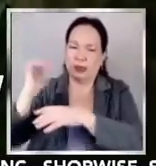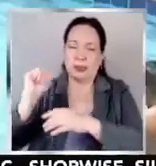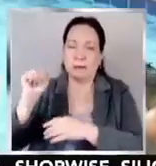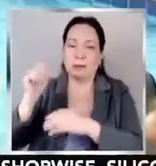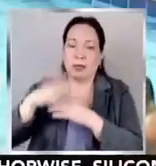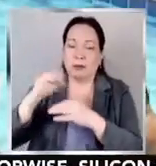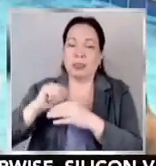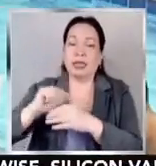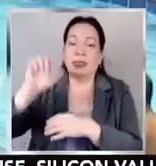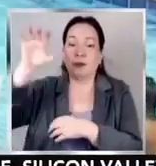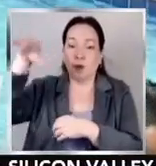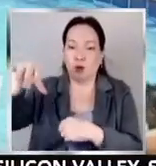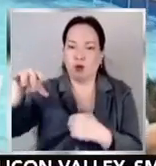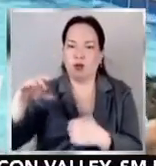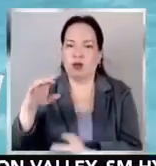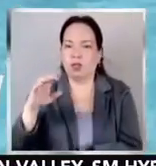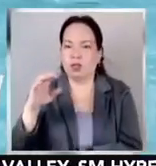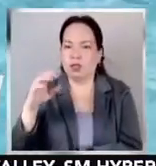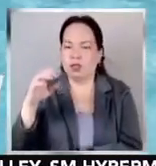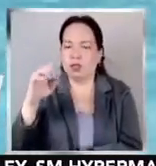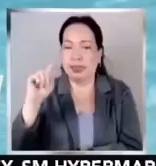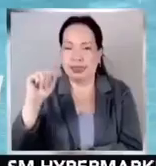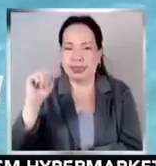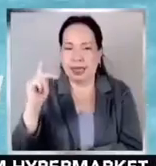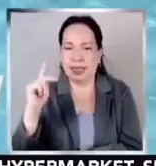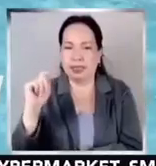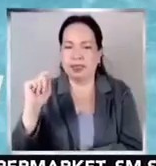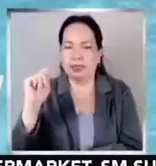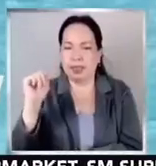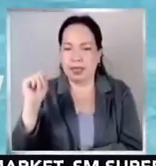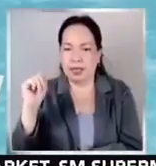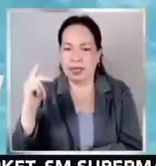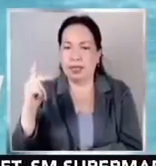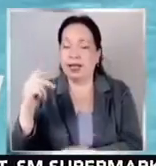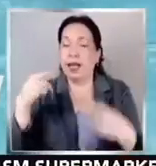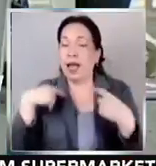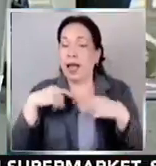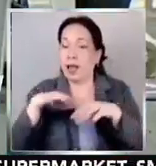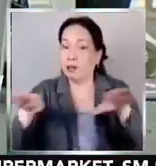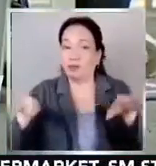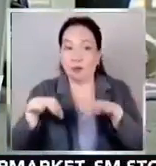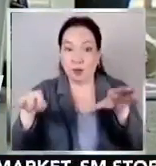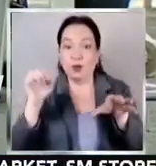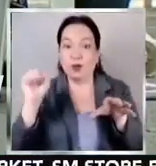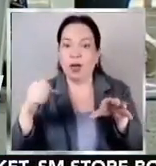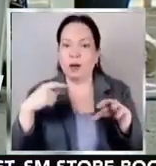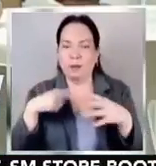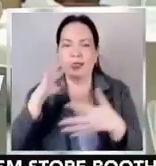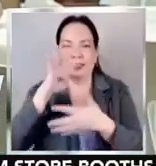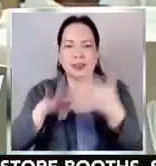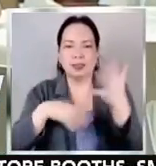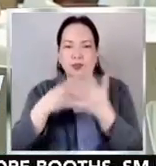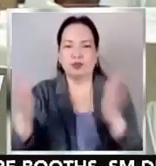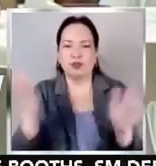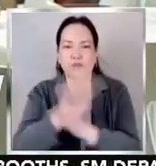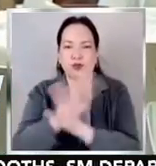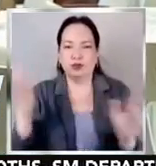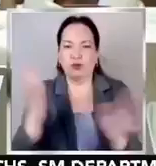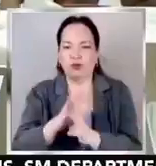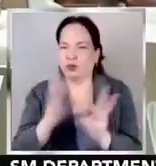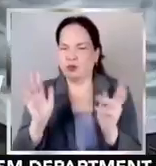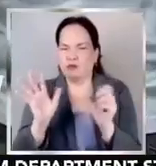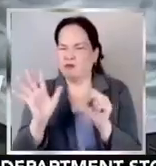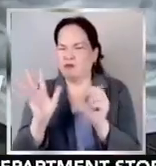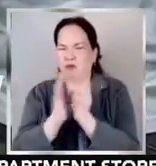City. May pool din dito pero by schedule ang ligo para hindi maging siksikan. At syempre, di mawawala ang